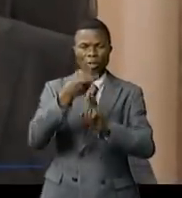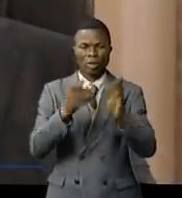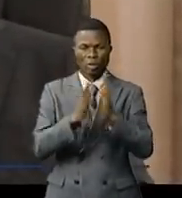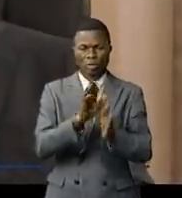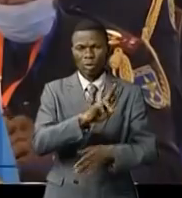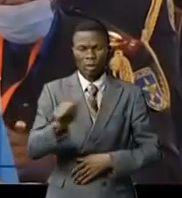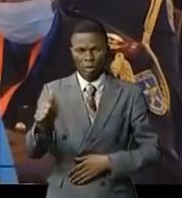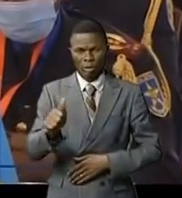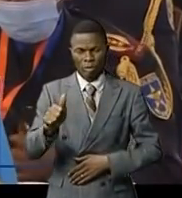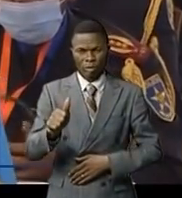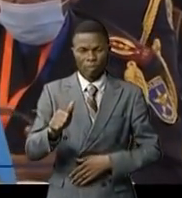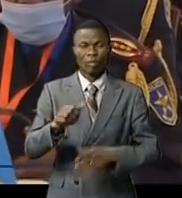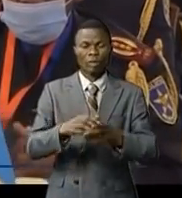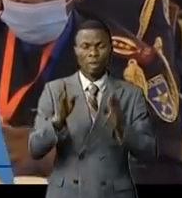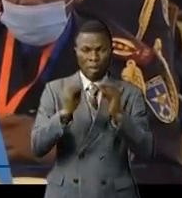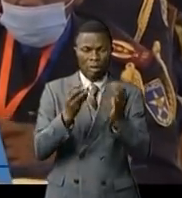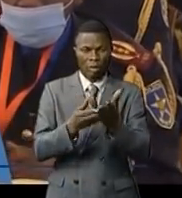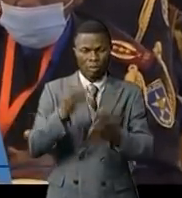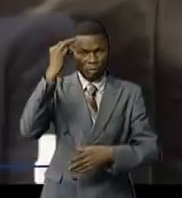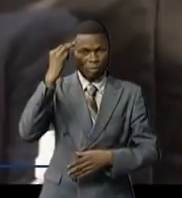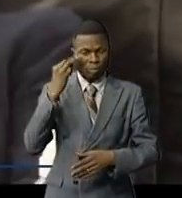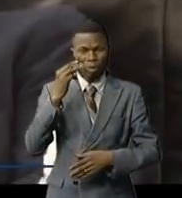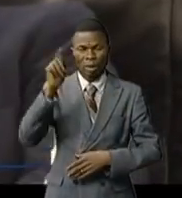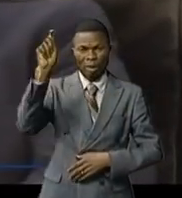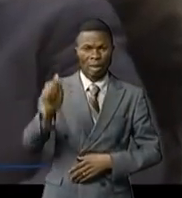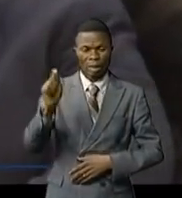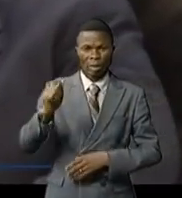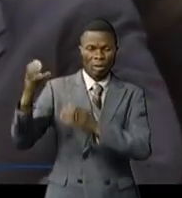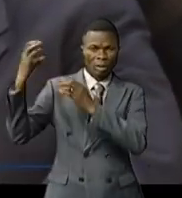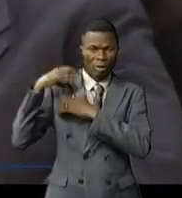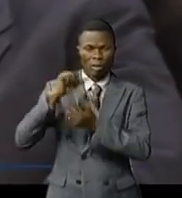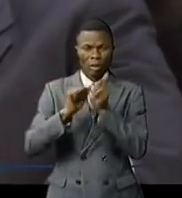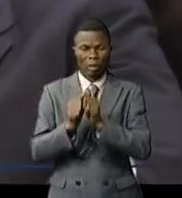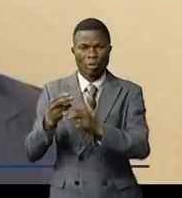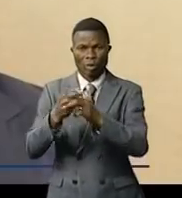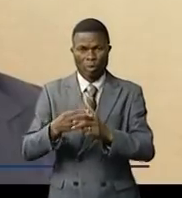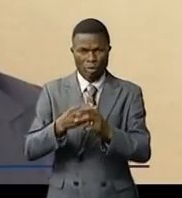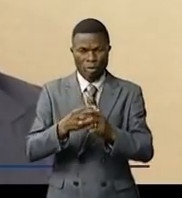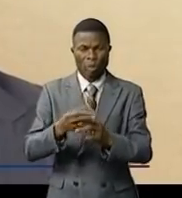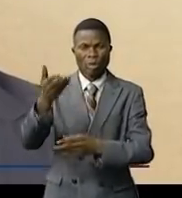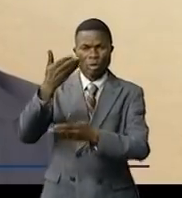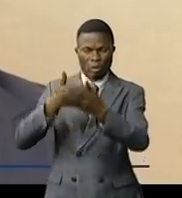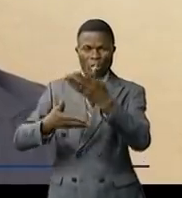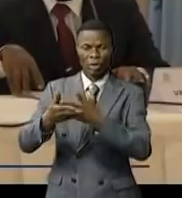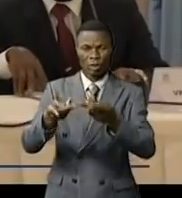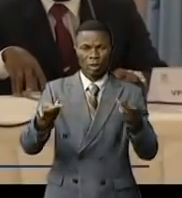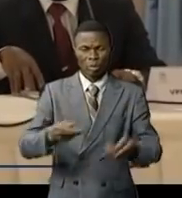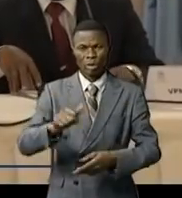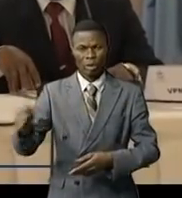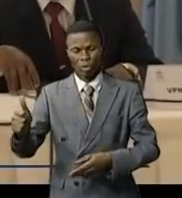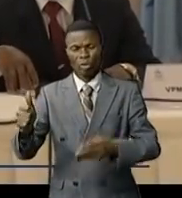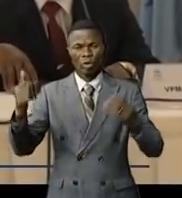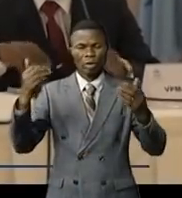octobre 2021 assise, à l'issue de laquelle le ministre tanzanien en charge des questions sécuritaires a cédé son fauteuil à Daniel Asselo